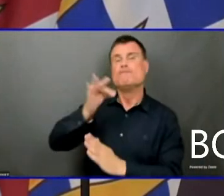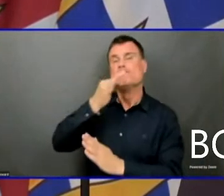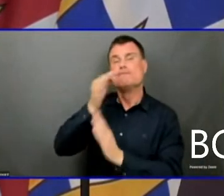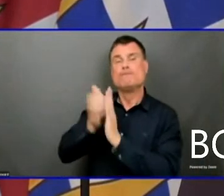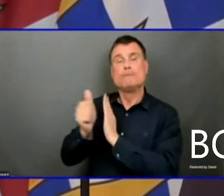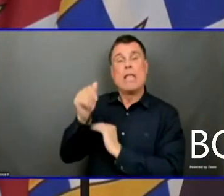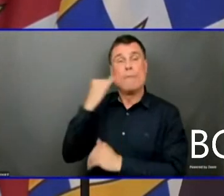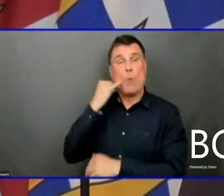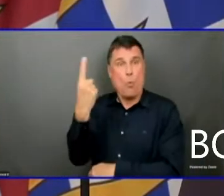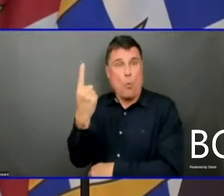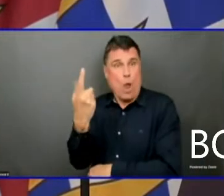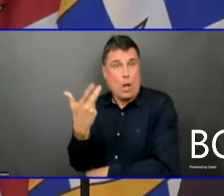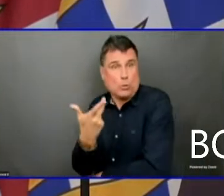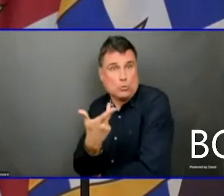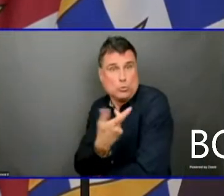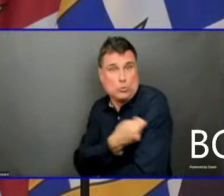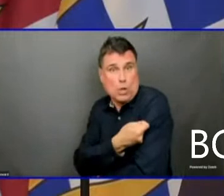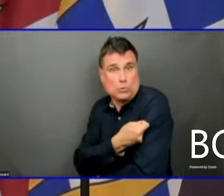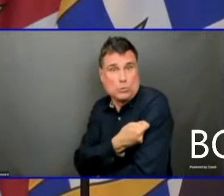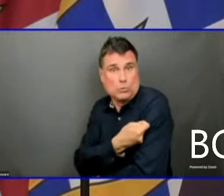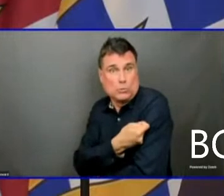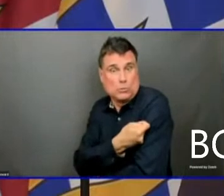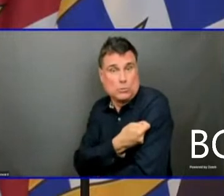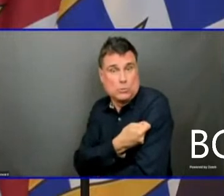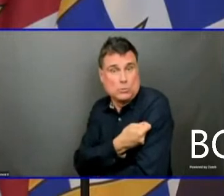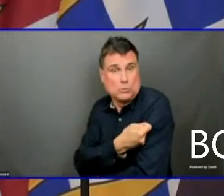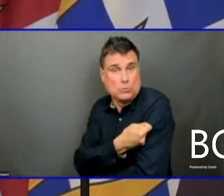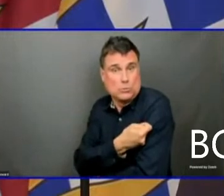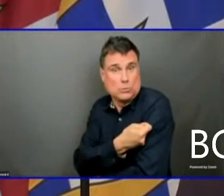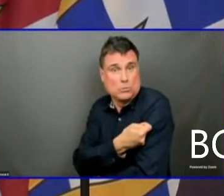节。 is basically zero. So can